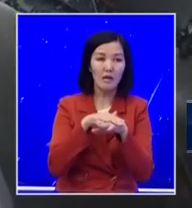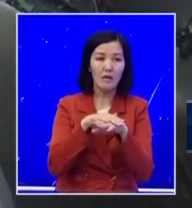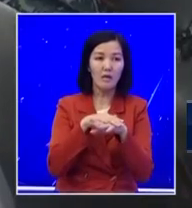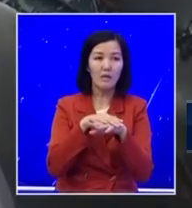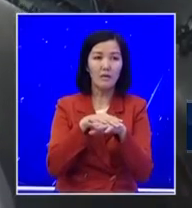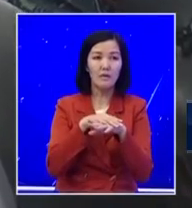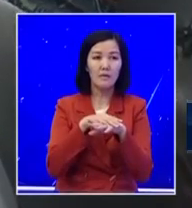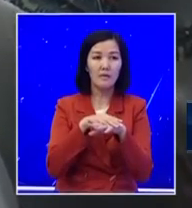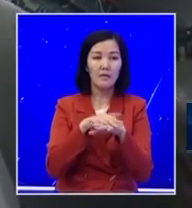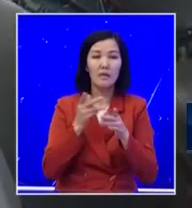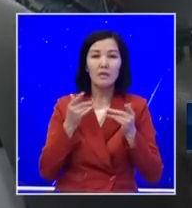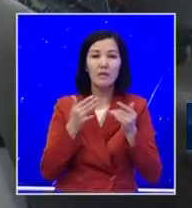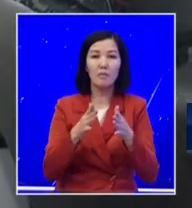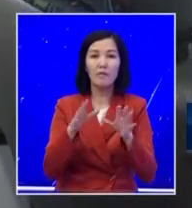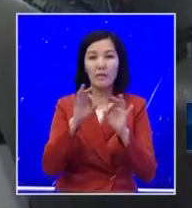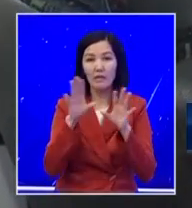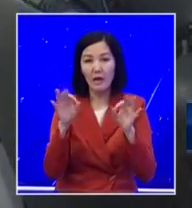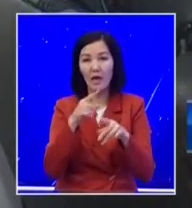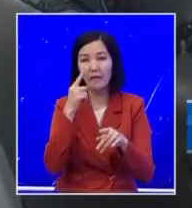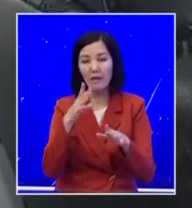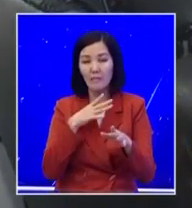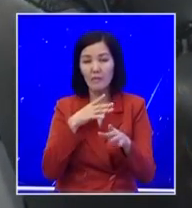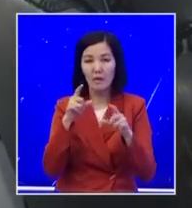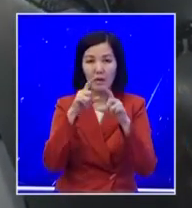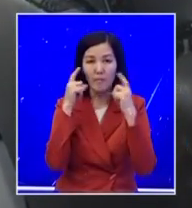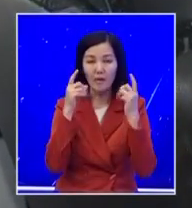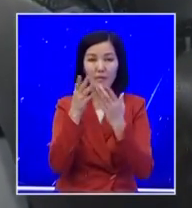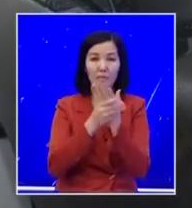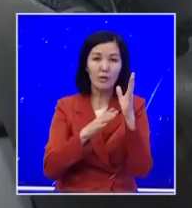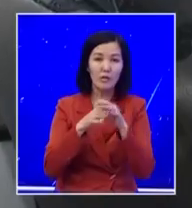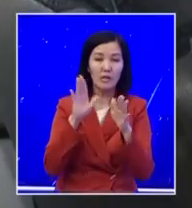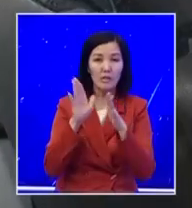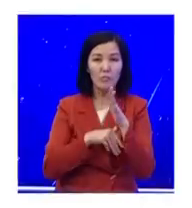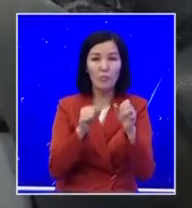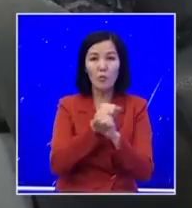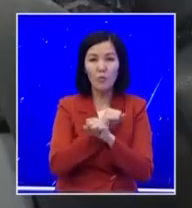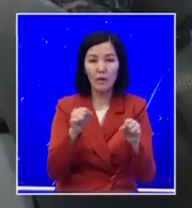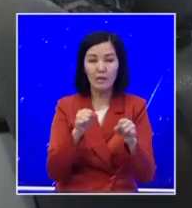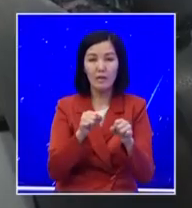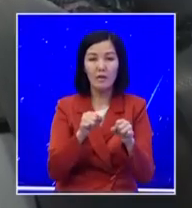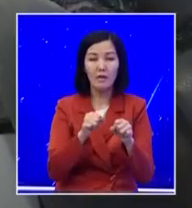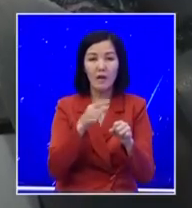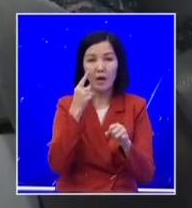не требованиямыз айтамыз, маскасыз, перчаткасыз кірмеңдер. Адамдар